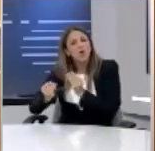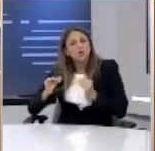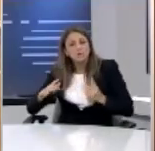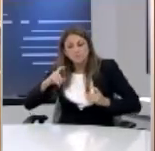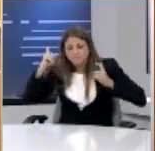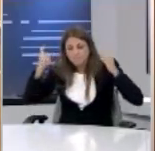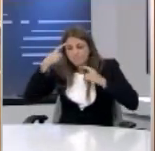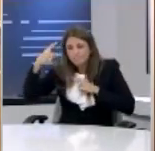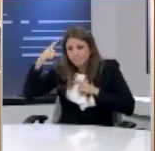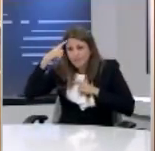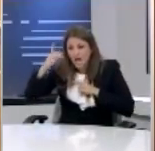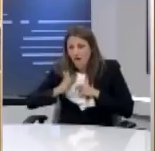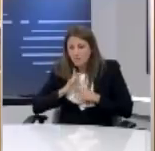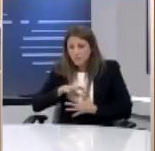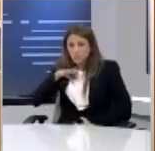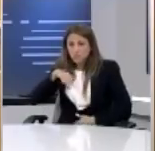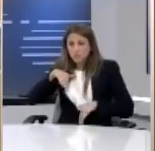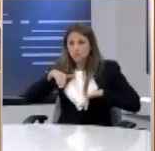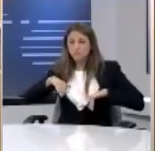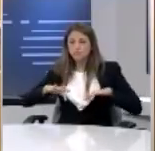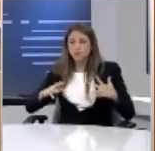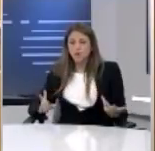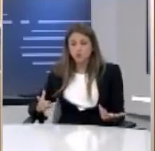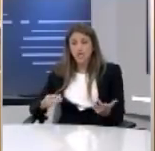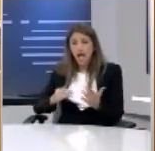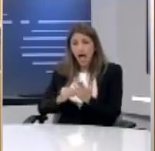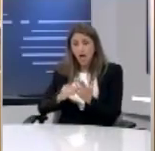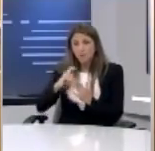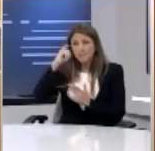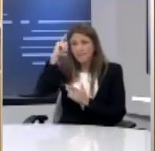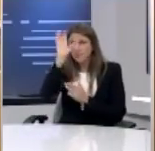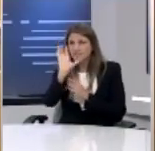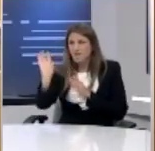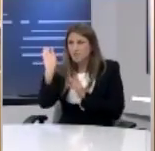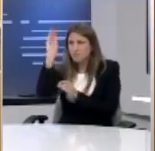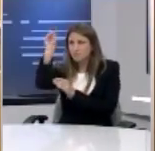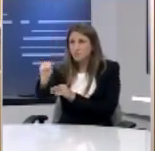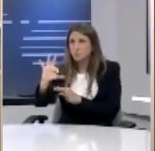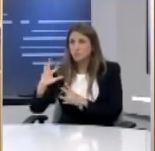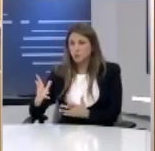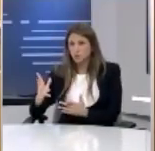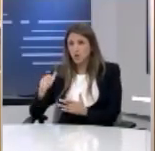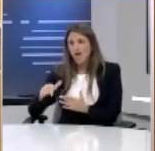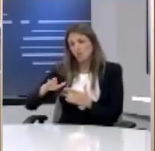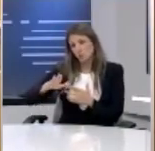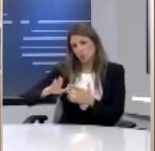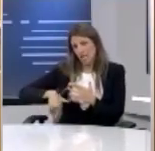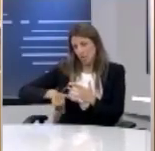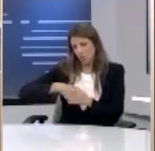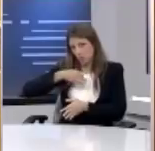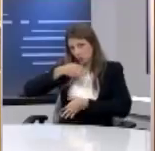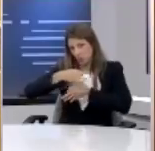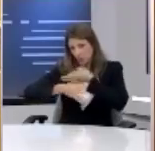μας στην Ευρώπη. Και θέλω να κλείσω με αυτό. Το νομοσχέδιό σας, εκτός από